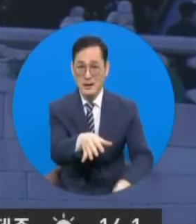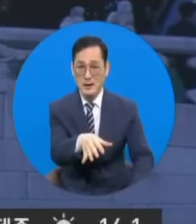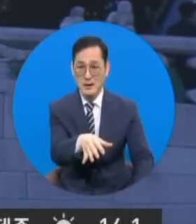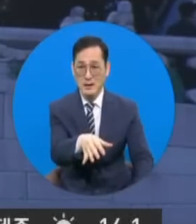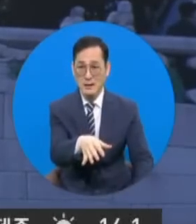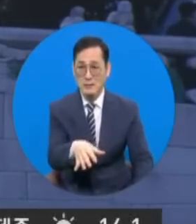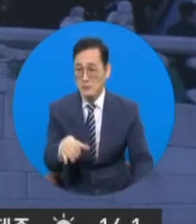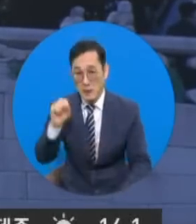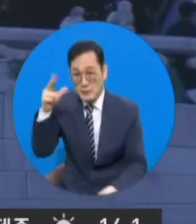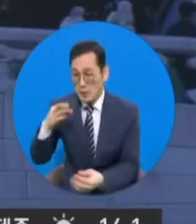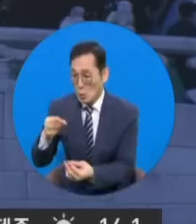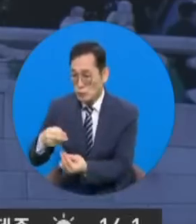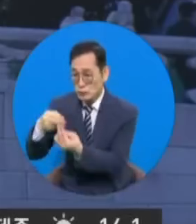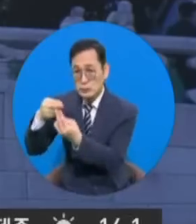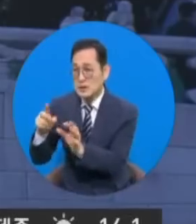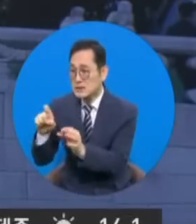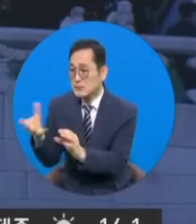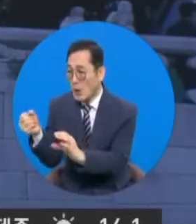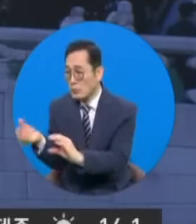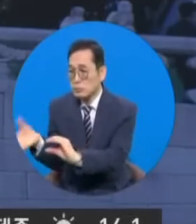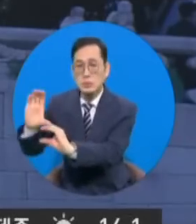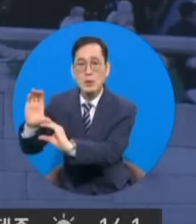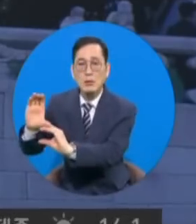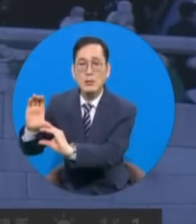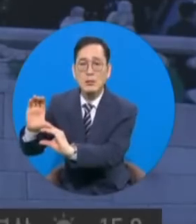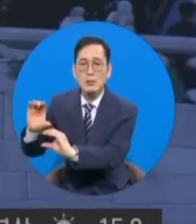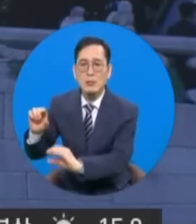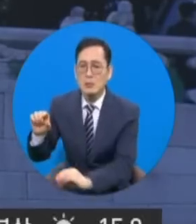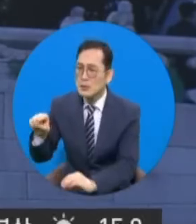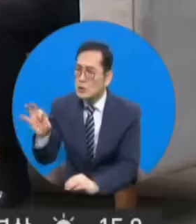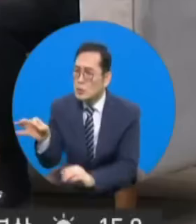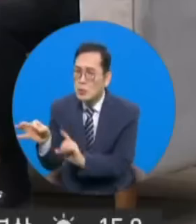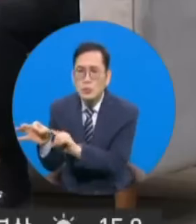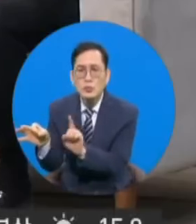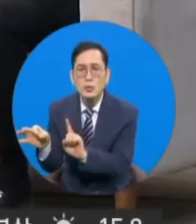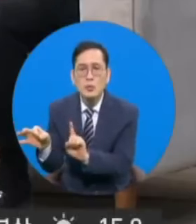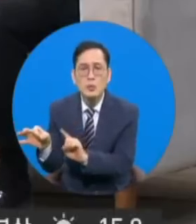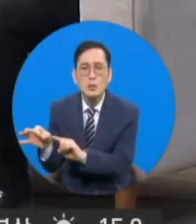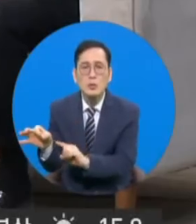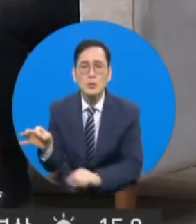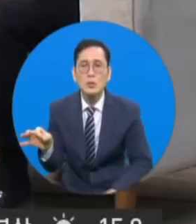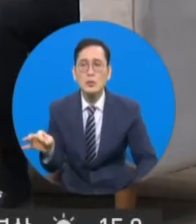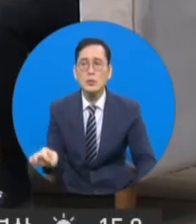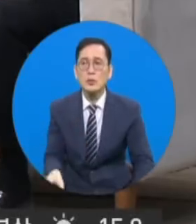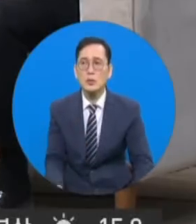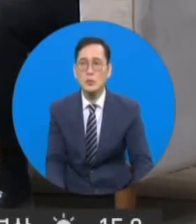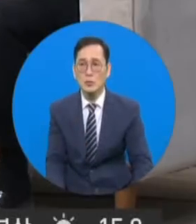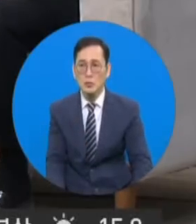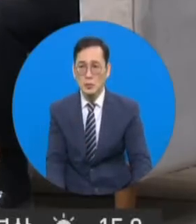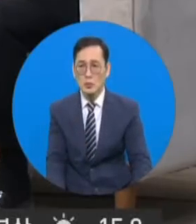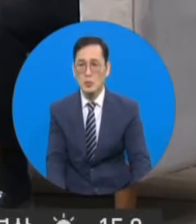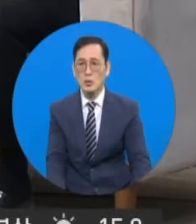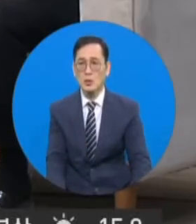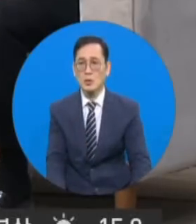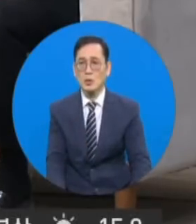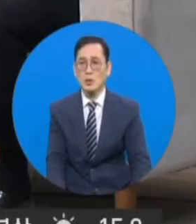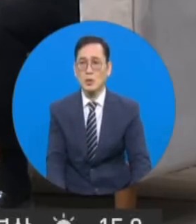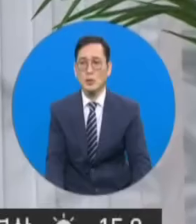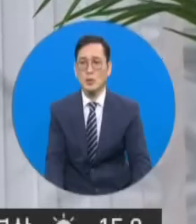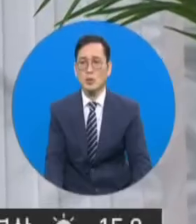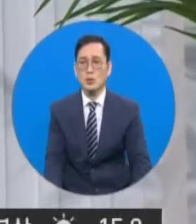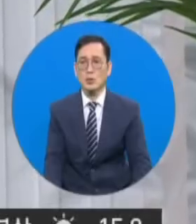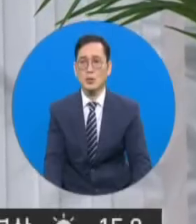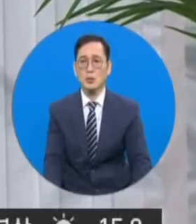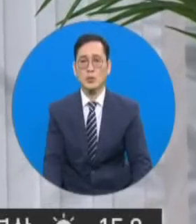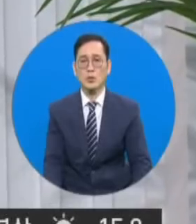투자했는데 갑자기 예금 10억이 탁 늘어 있으니까이 돈은 어떤 돈일까요 해명을 하고 있는데 아까